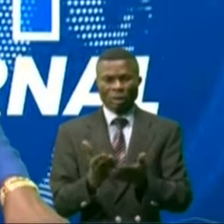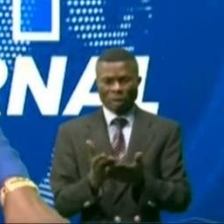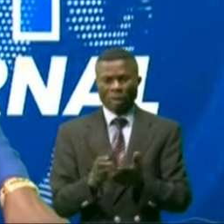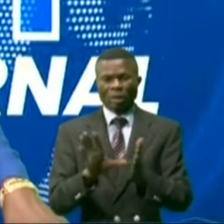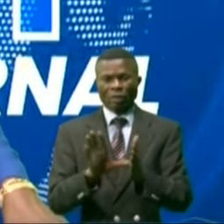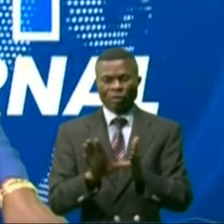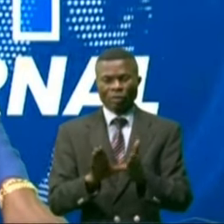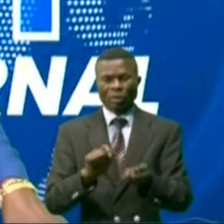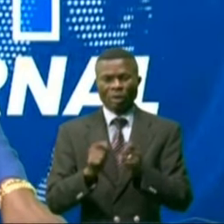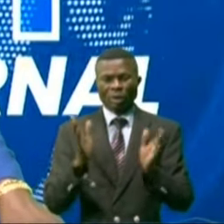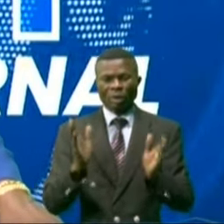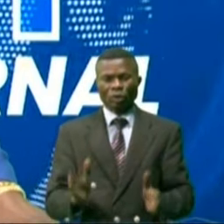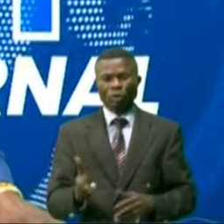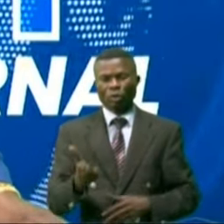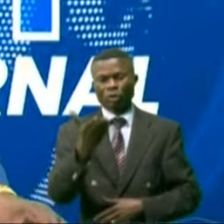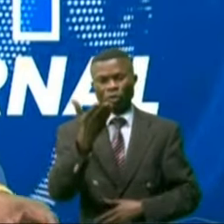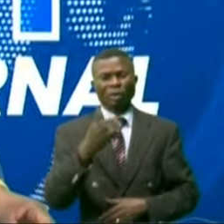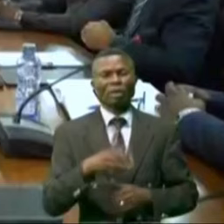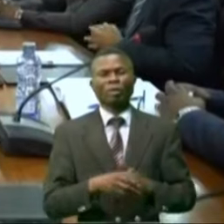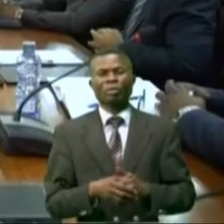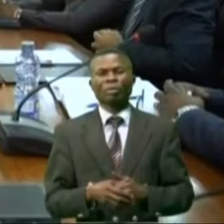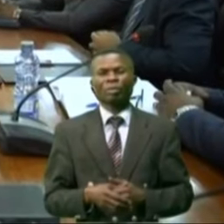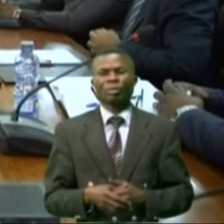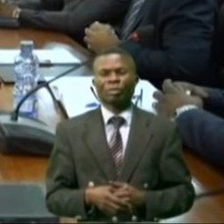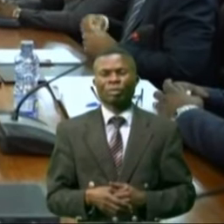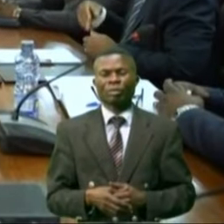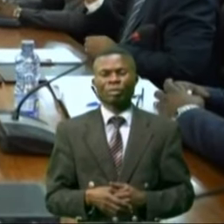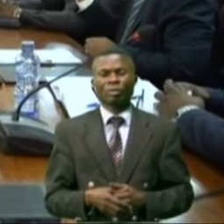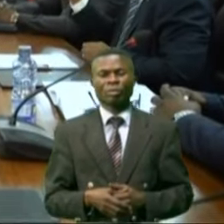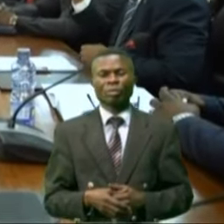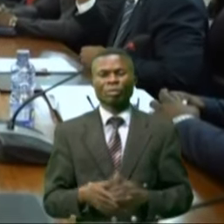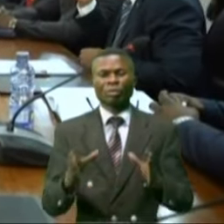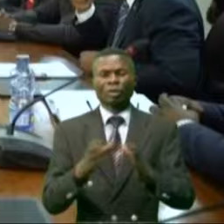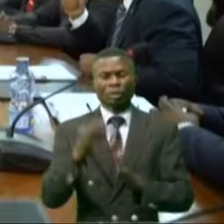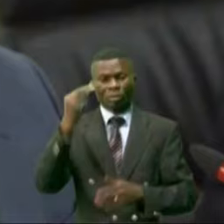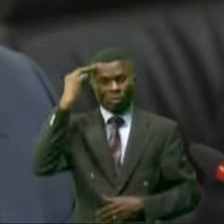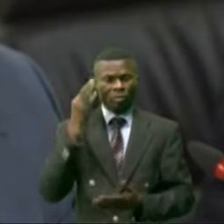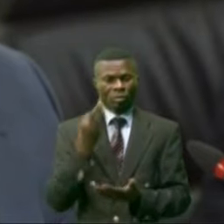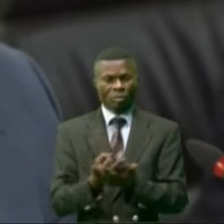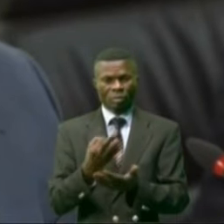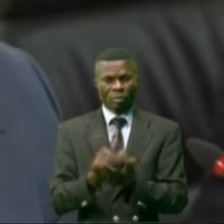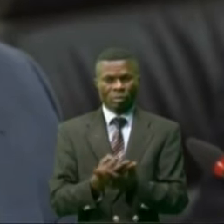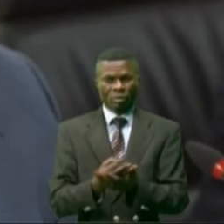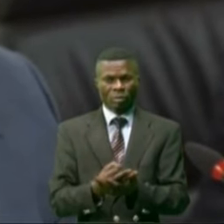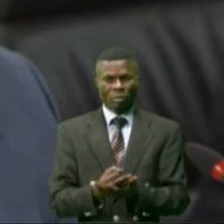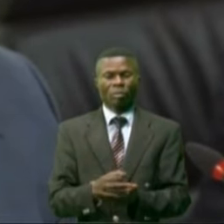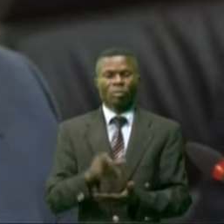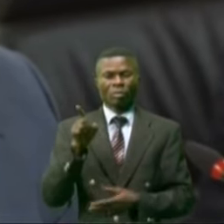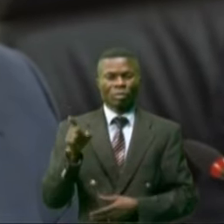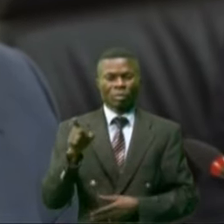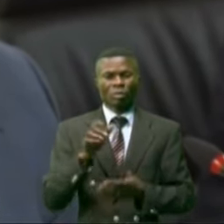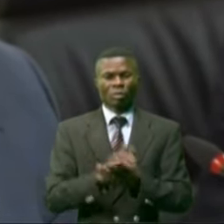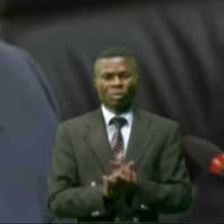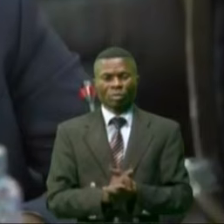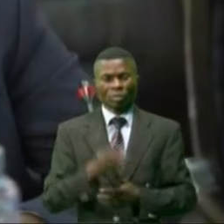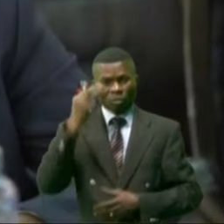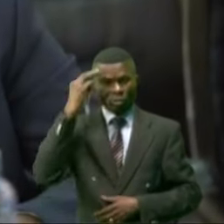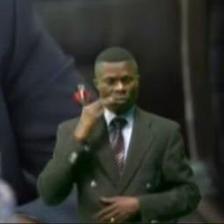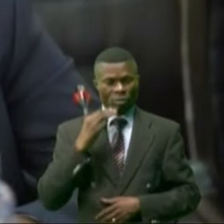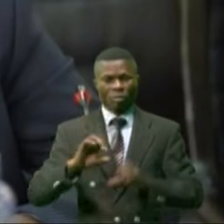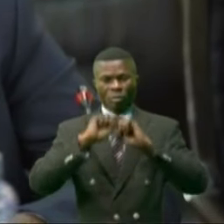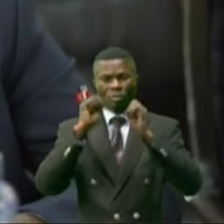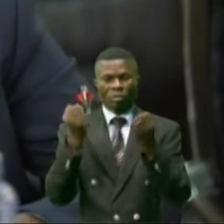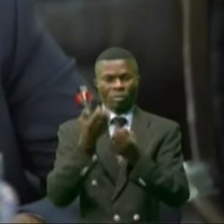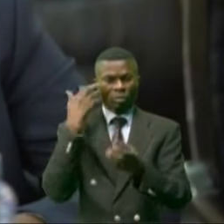reportage de Sylvie Mwembo, Ibrahim Chako. Autour du ministre des Finances, Doudou Fouamba Likoundé Libotaï, le ministre des